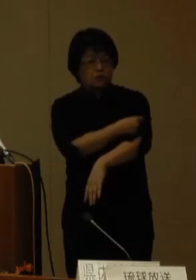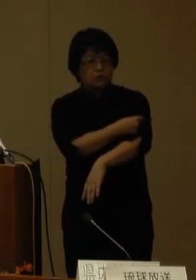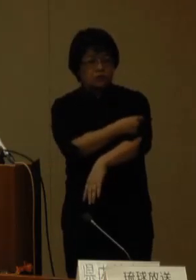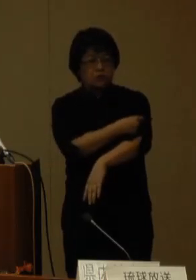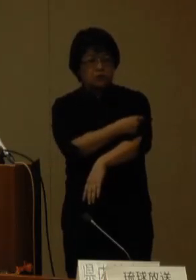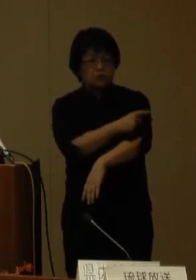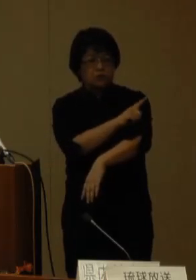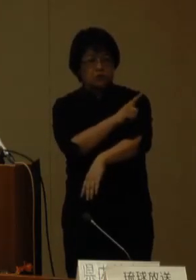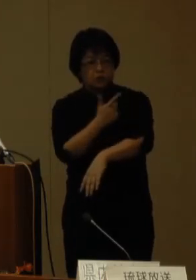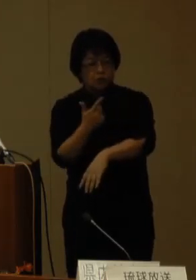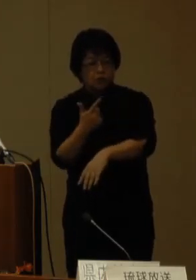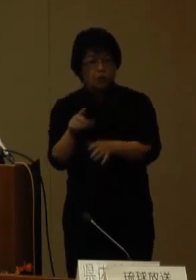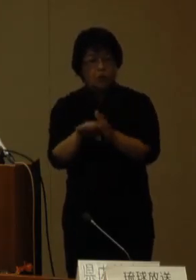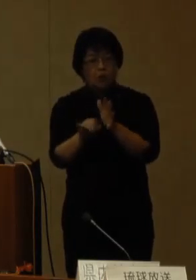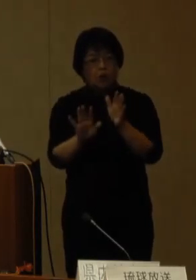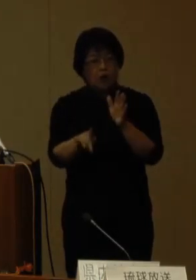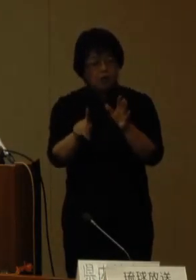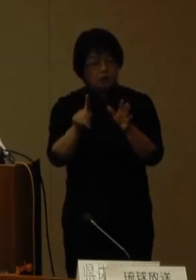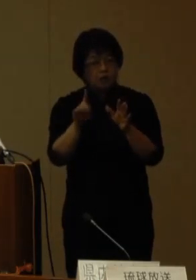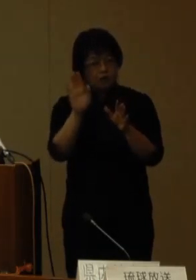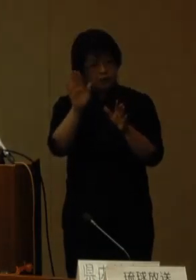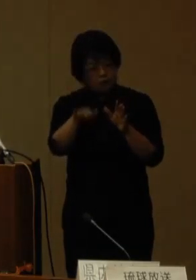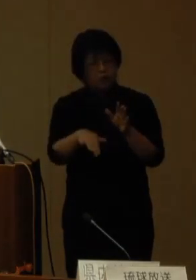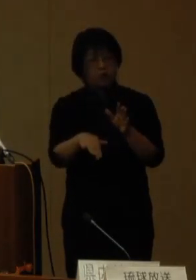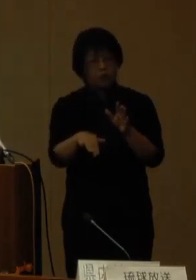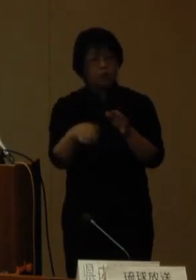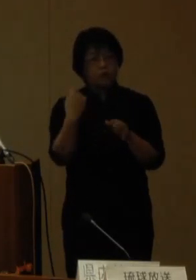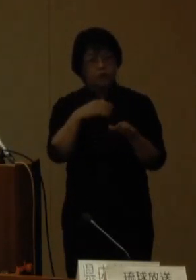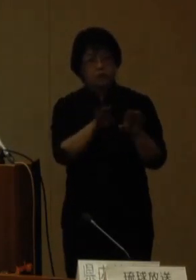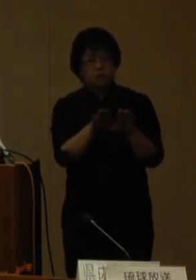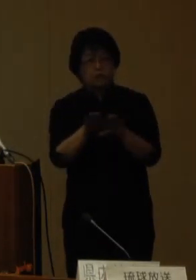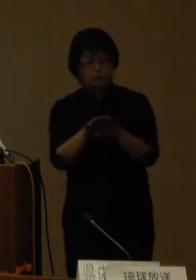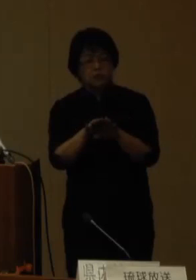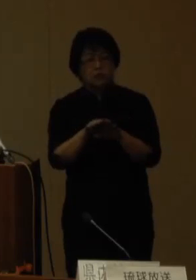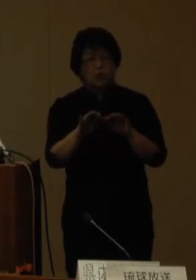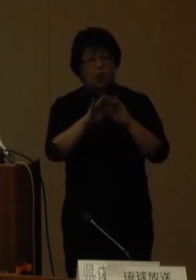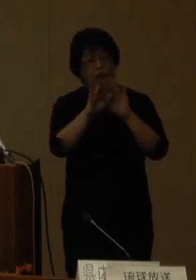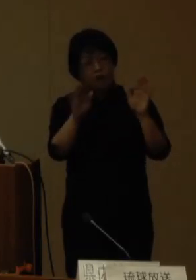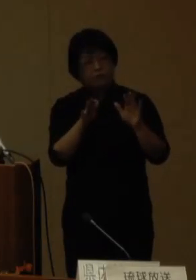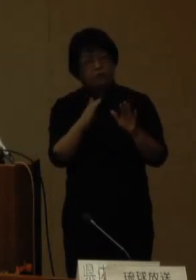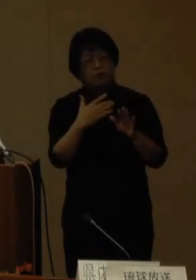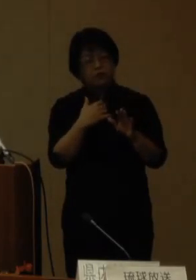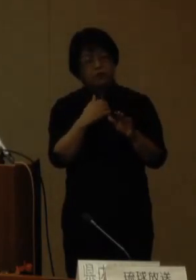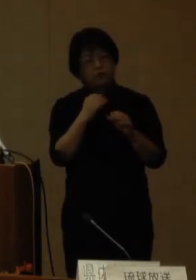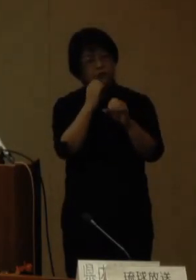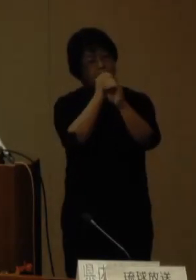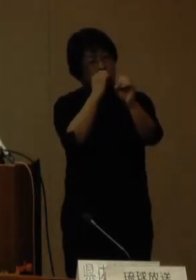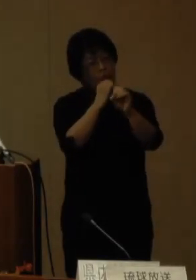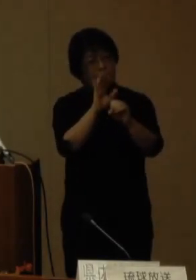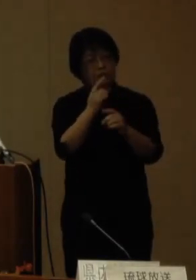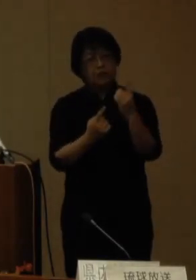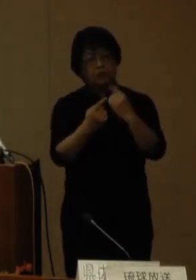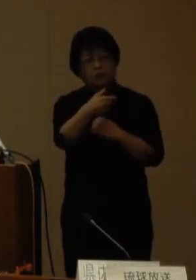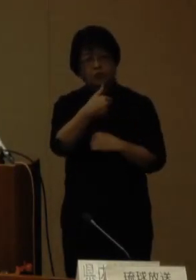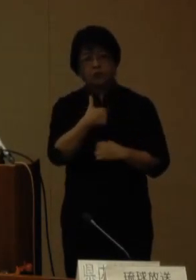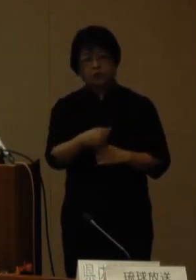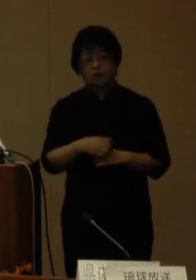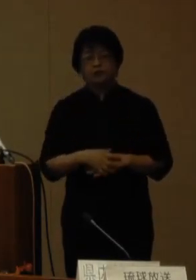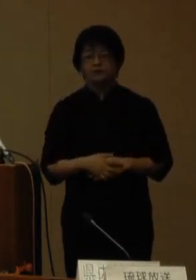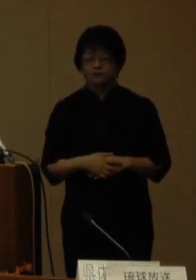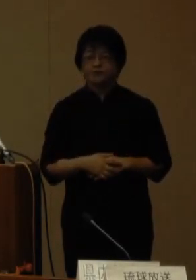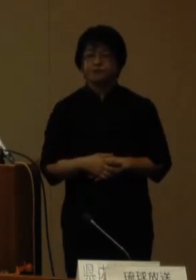えられるんだというその思いですとか、手法ですとか、今あるの時点で構わないので教えてください。